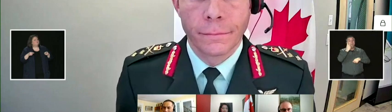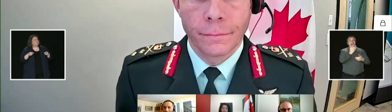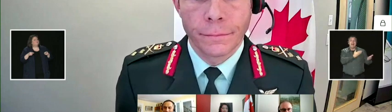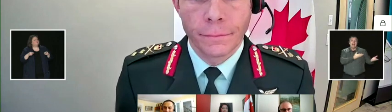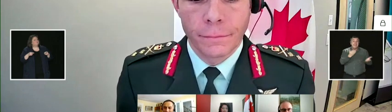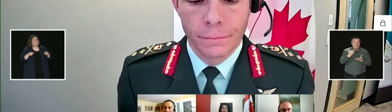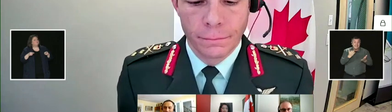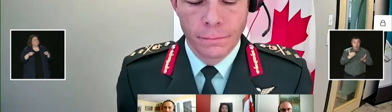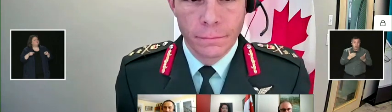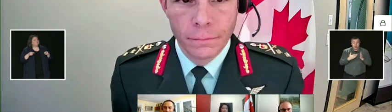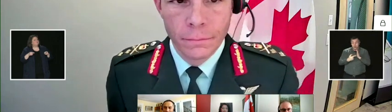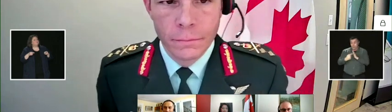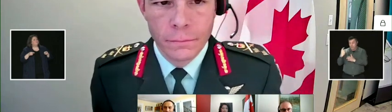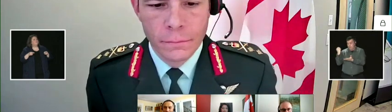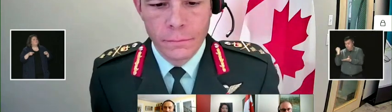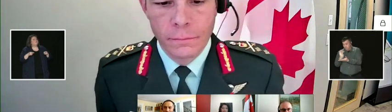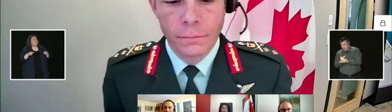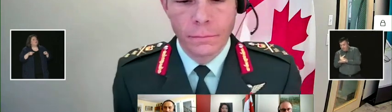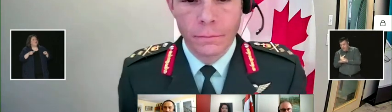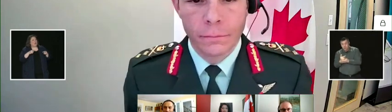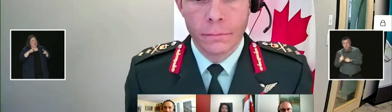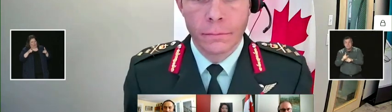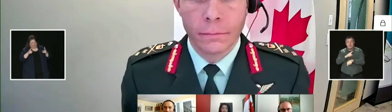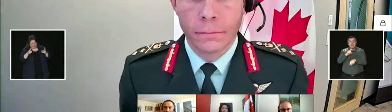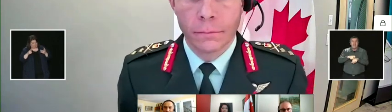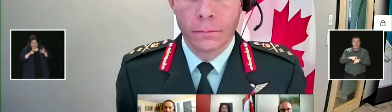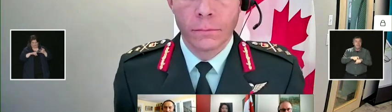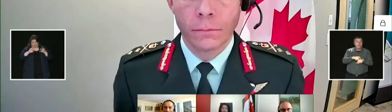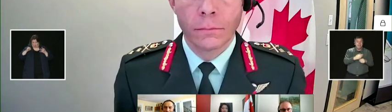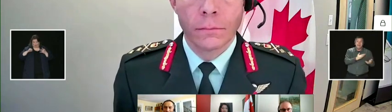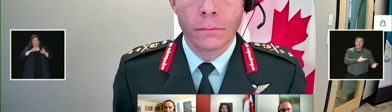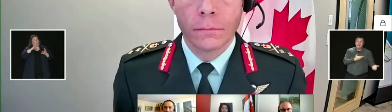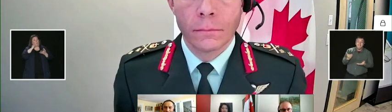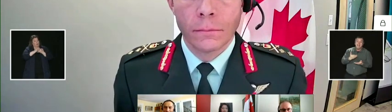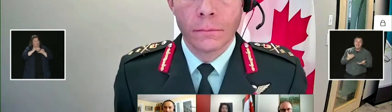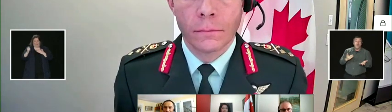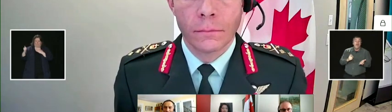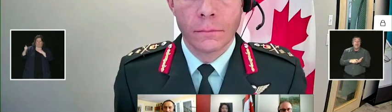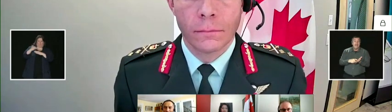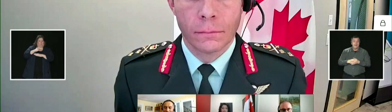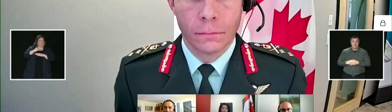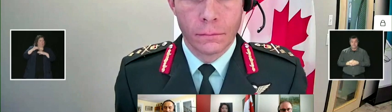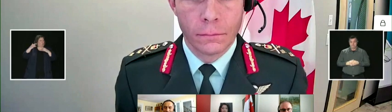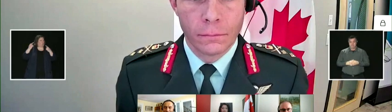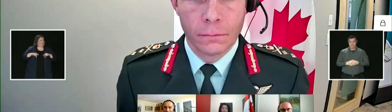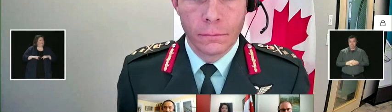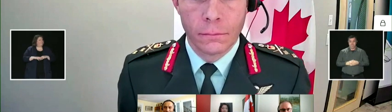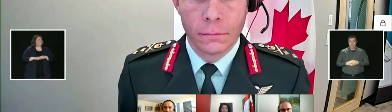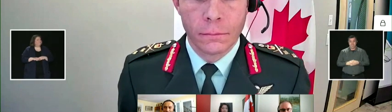pour les premières livraisons, une fois que ça serait approuvé, vers quelle date on attendrait des premières livraisons?